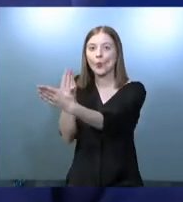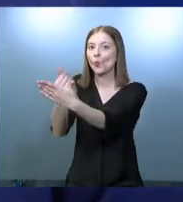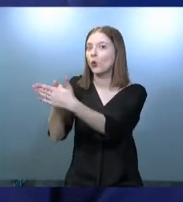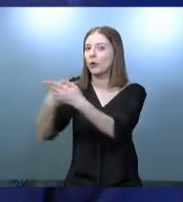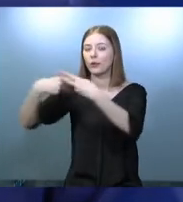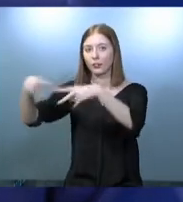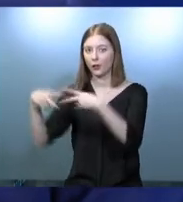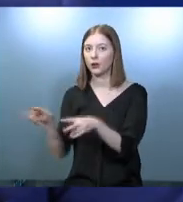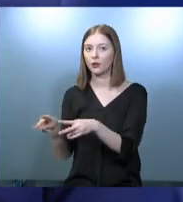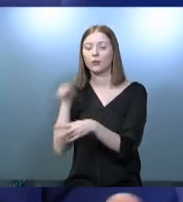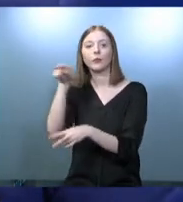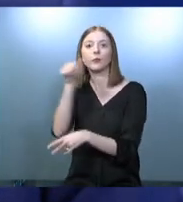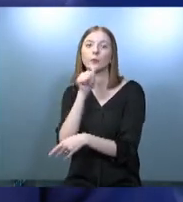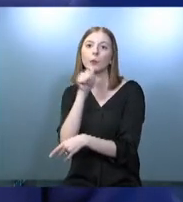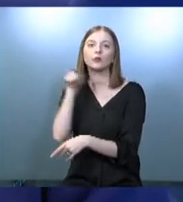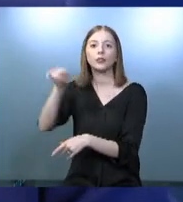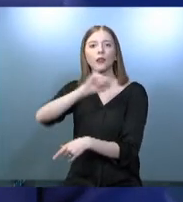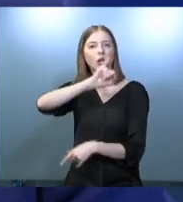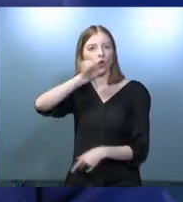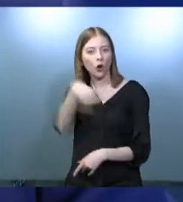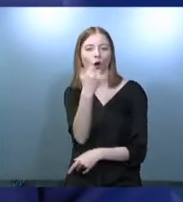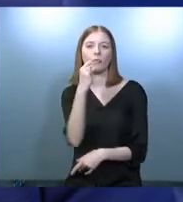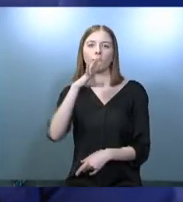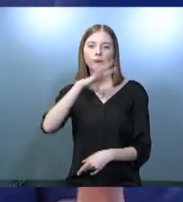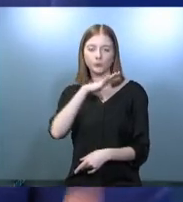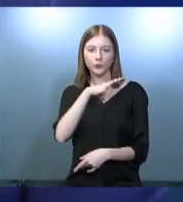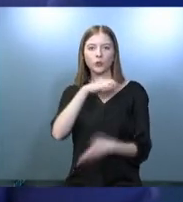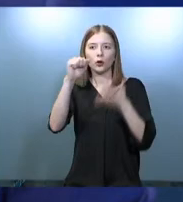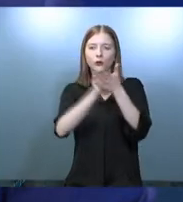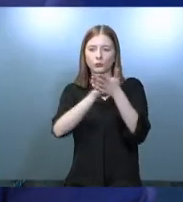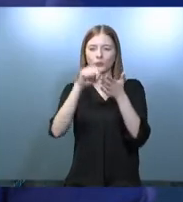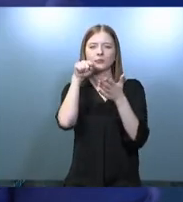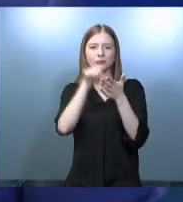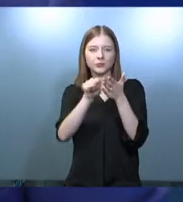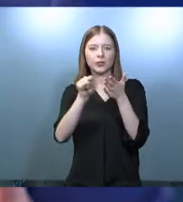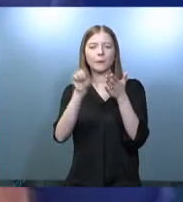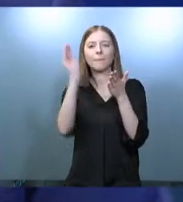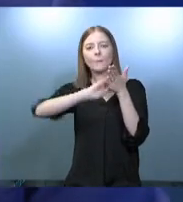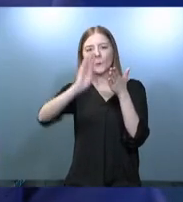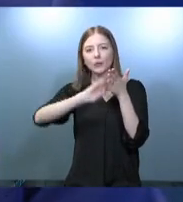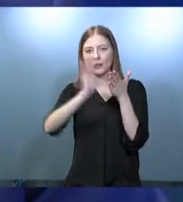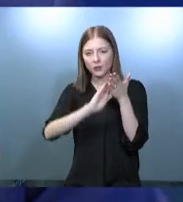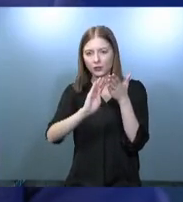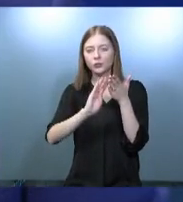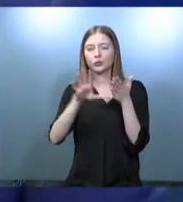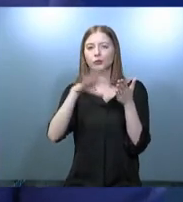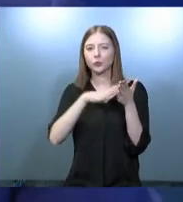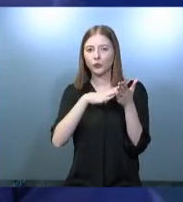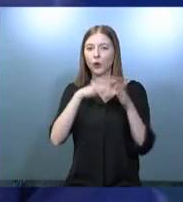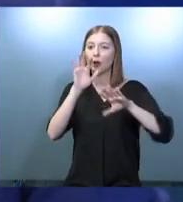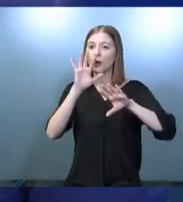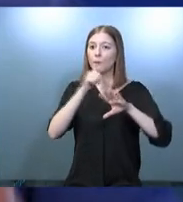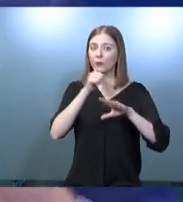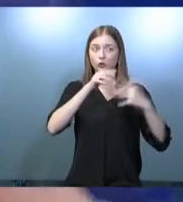Lietuvos žemdirbių suvažiavime Jonavoj rezoliuciją rašėm. O kaime, aš manau, kad turėtų mokestinės atostogas būti iki